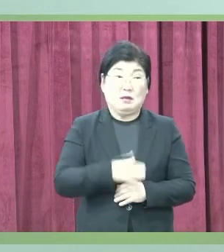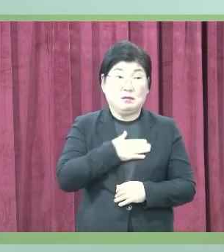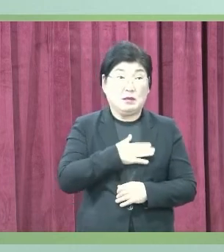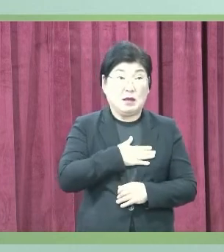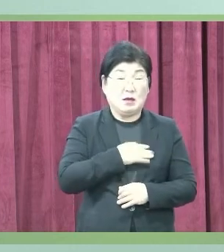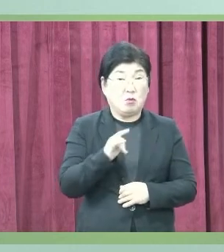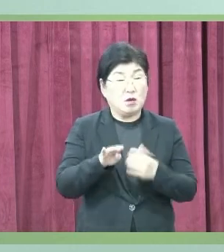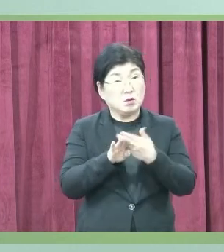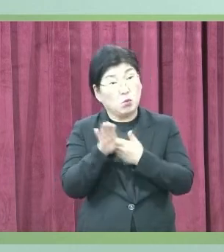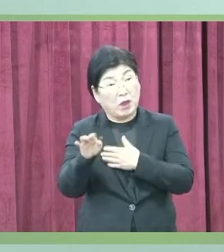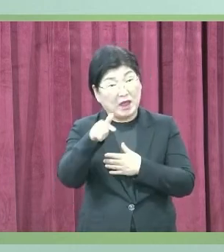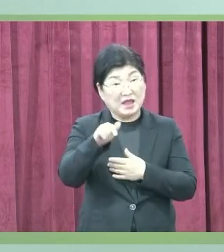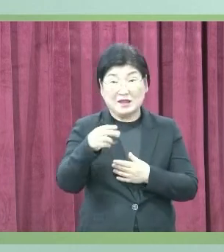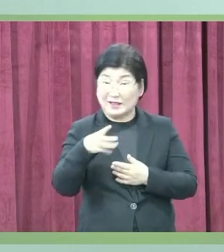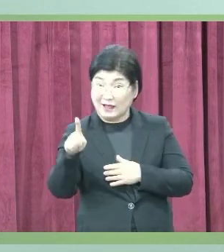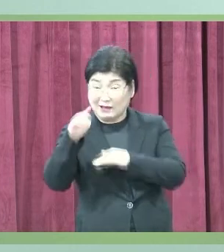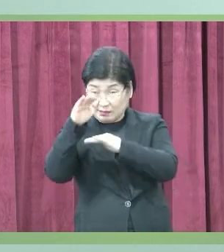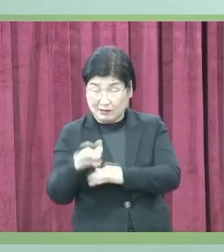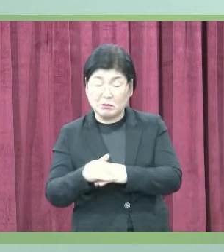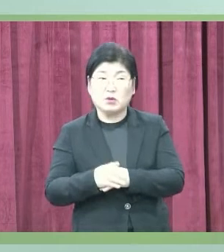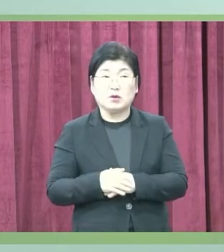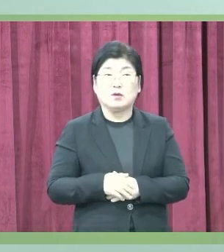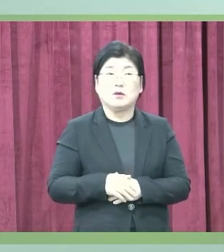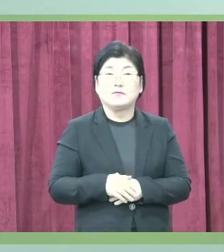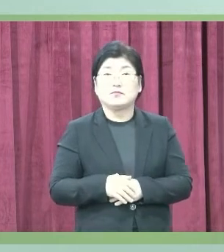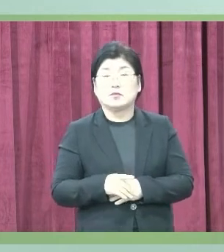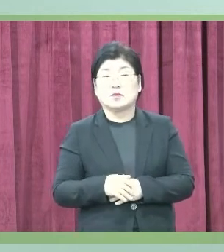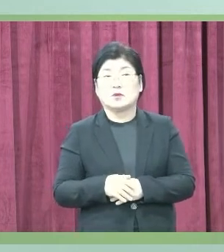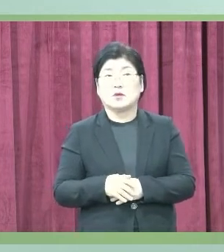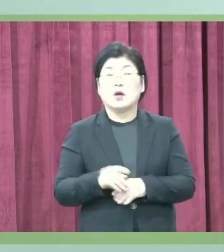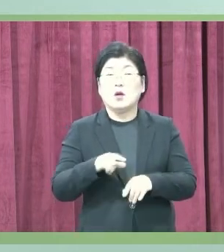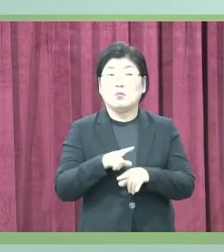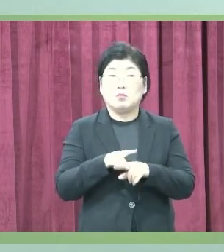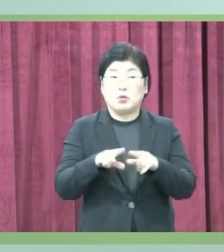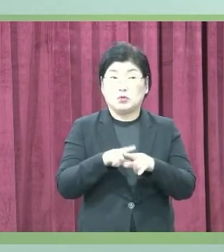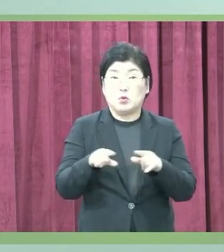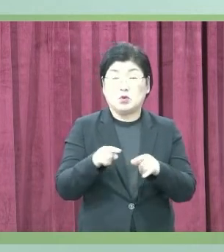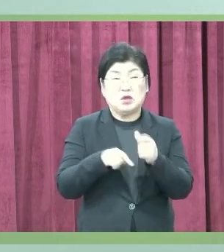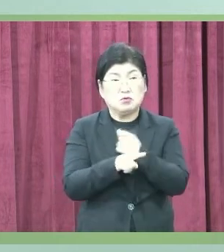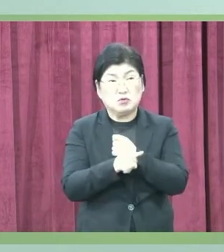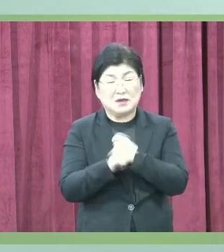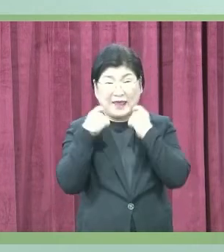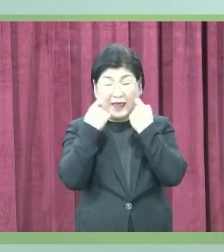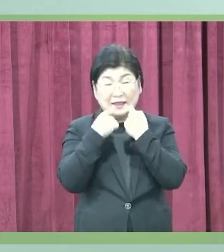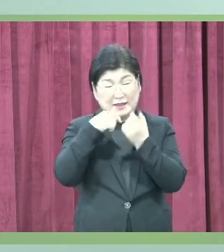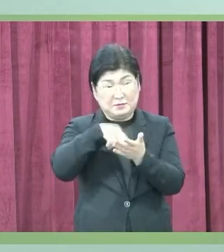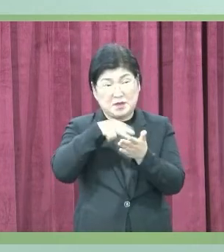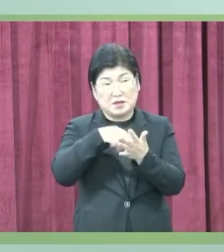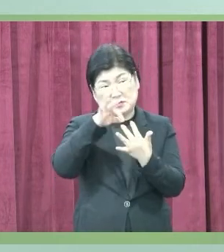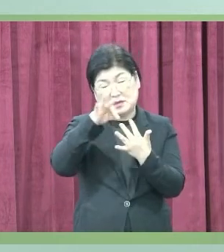부분은 기타인데요. 사실 여기에서 이유는 객관식 질문입니다. 그래서 선택을 하도록 되어